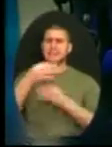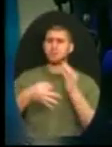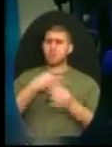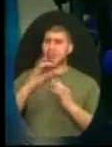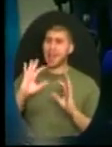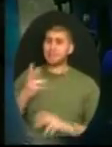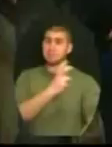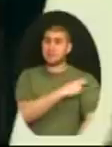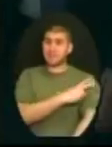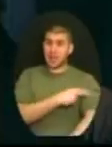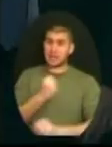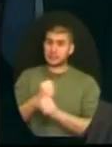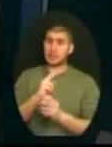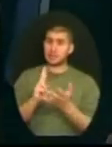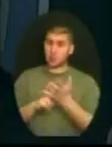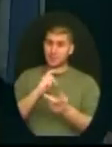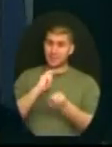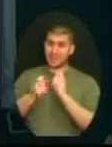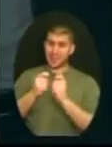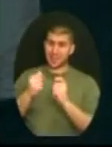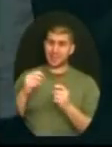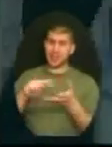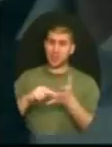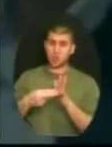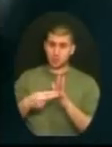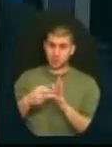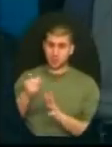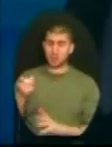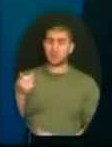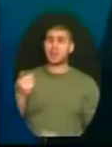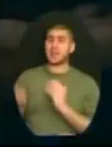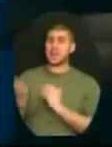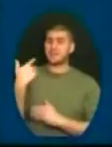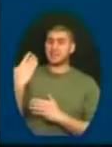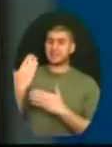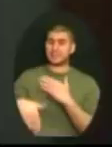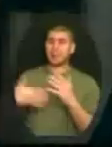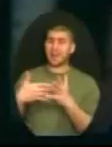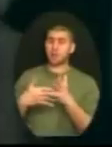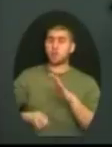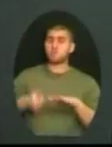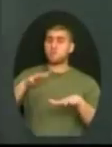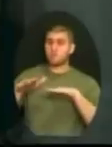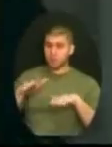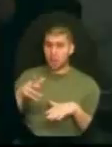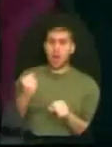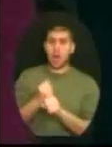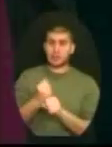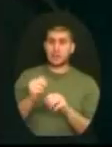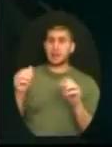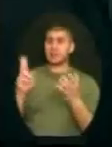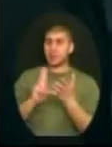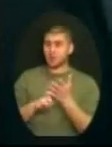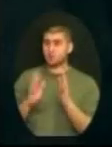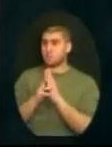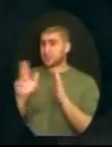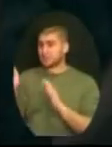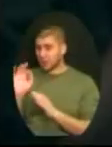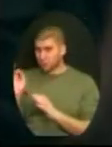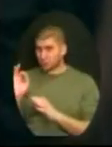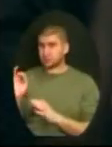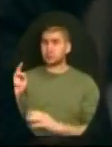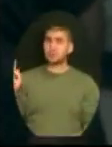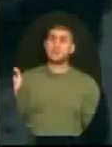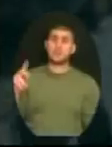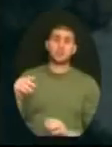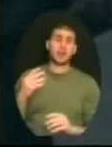האם המפכ"ל עשה נכון שהתראיין לתוכנית עובדה טרם סיום החקירות של ראש הממשלה? עשה נכון 18%, זה כלל